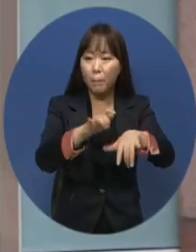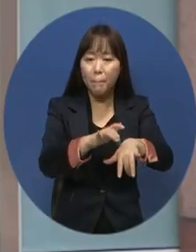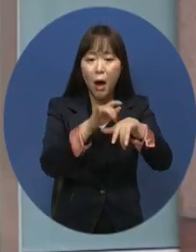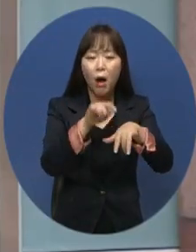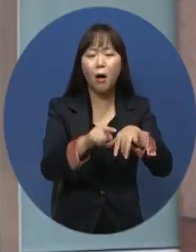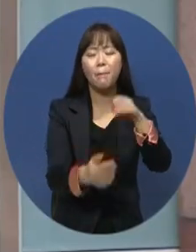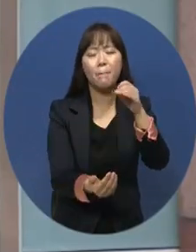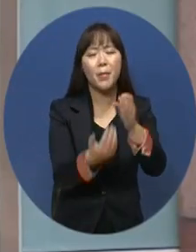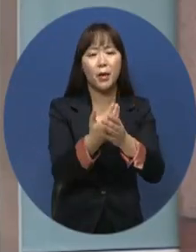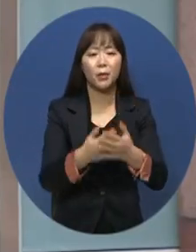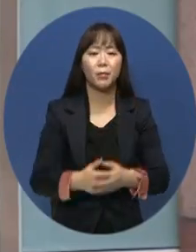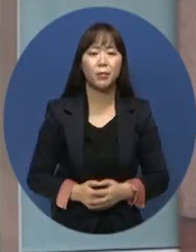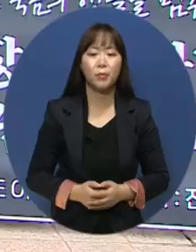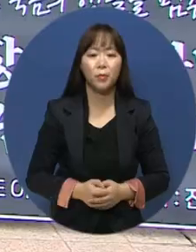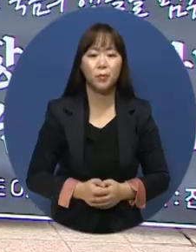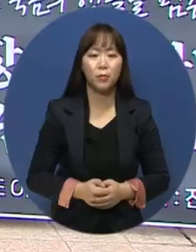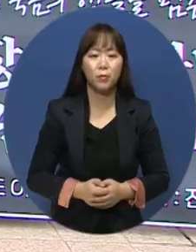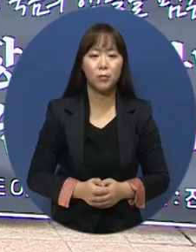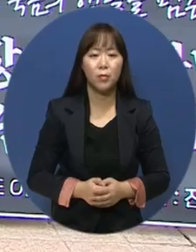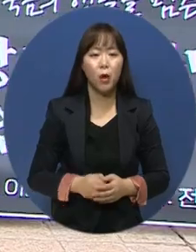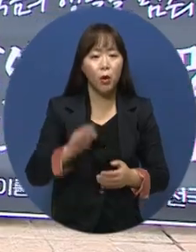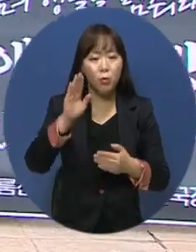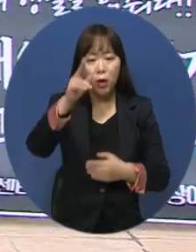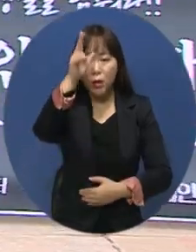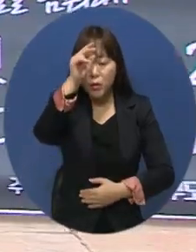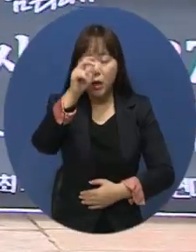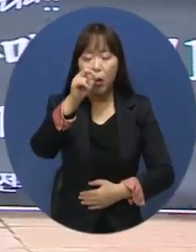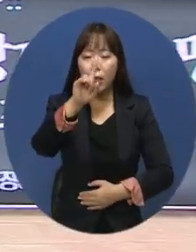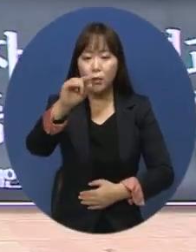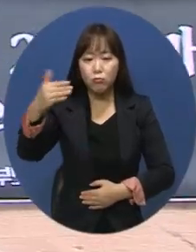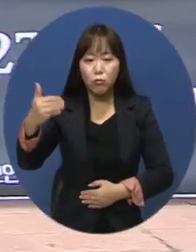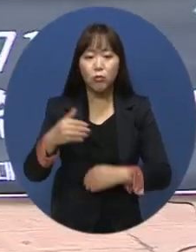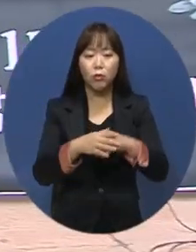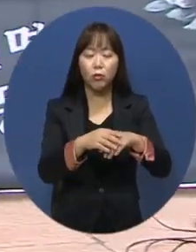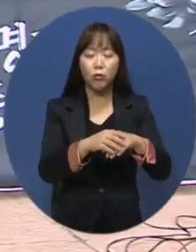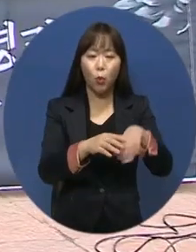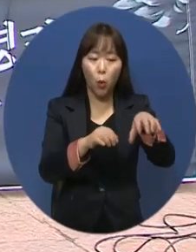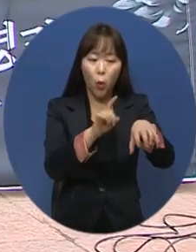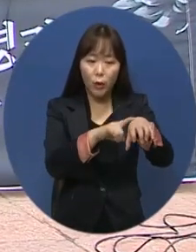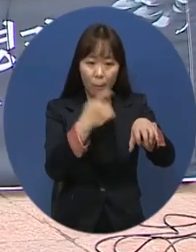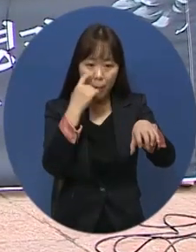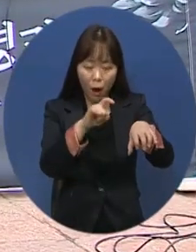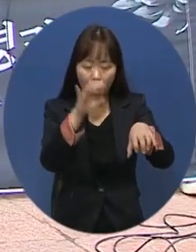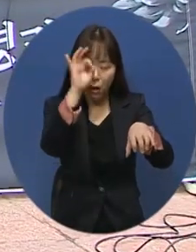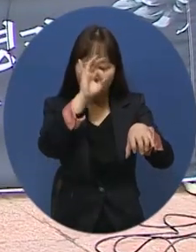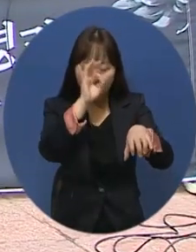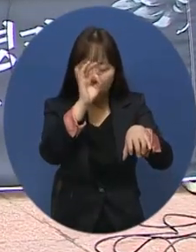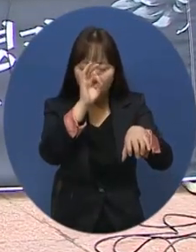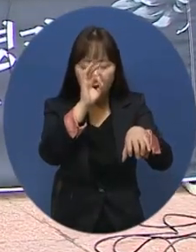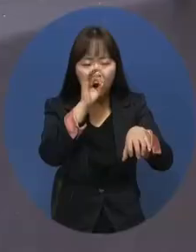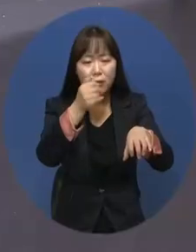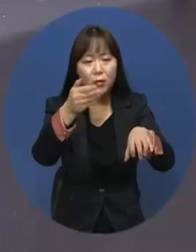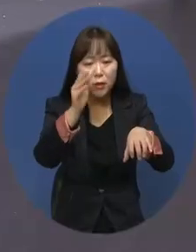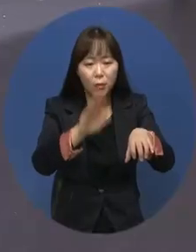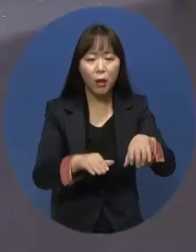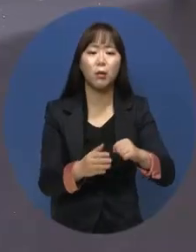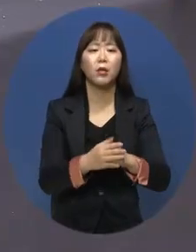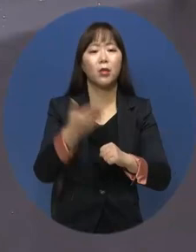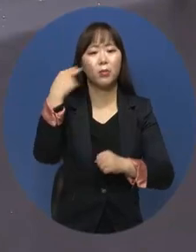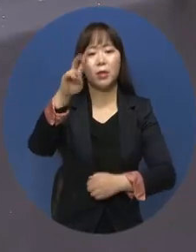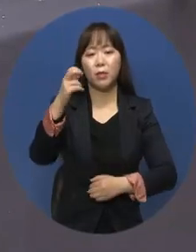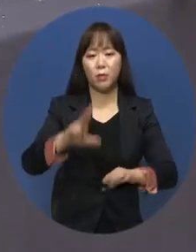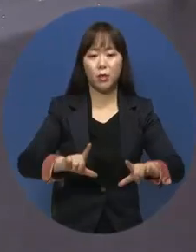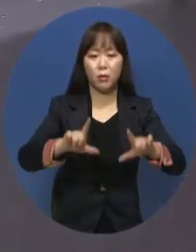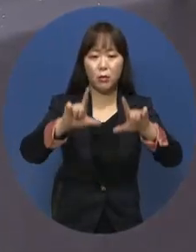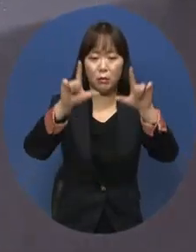사건이 발생했습니다. 이후 경찰과 소방당국은 실종자 위치를 파악하며 수색에 나섰으나 지난